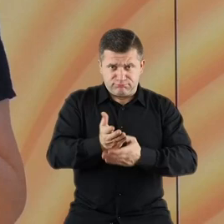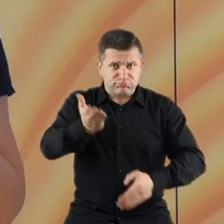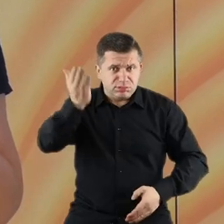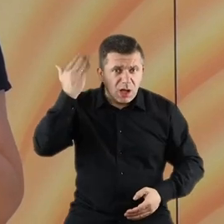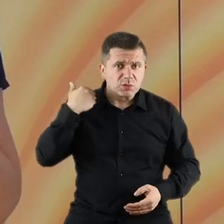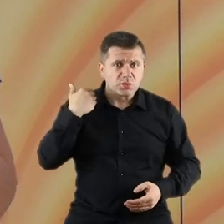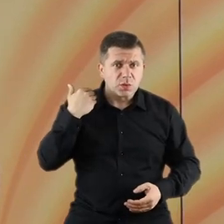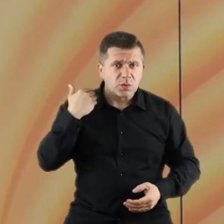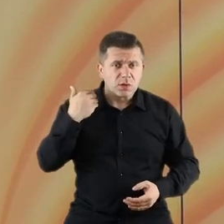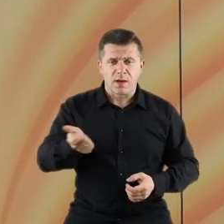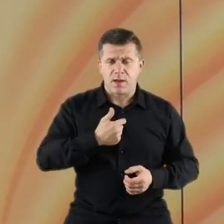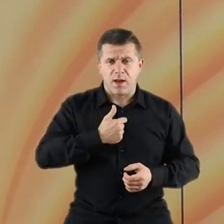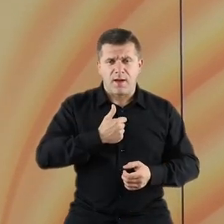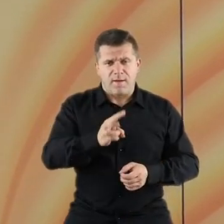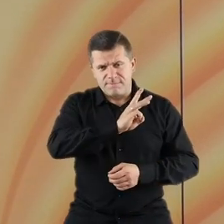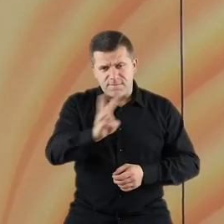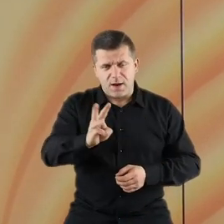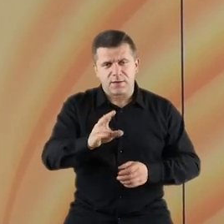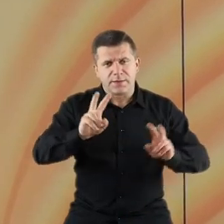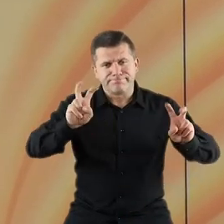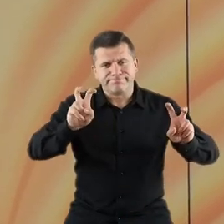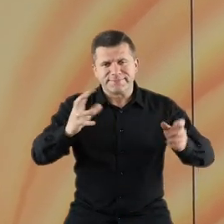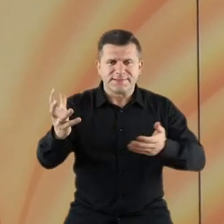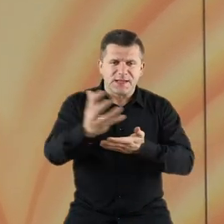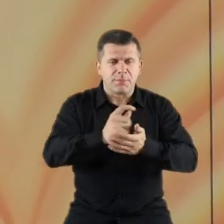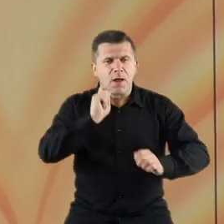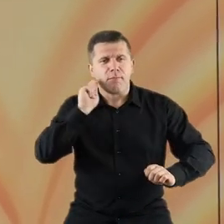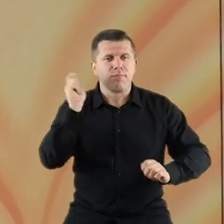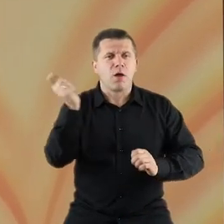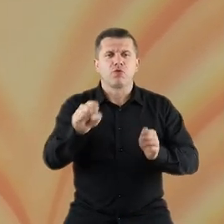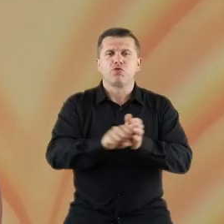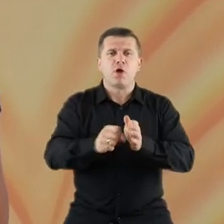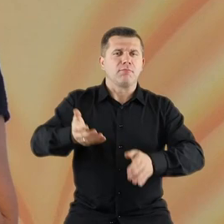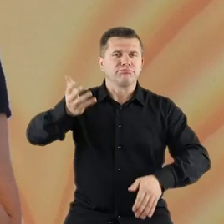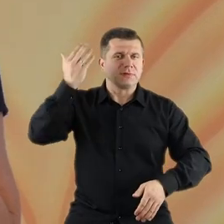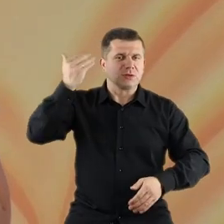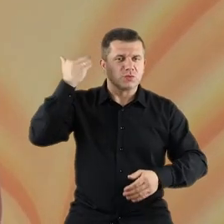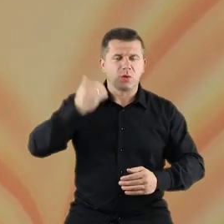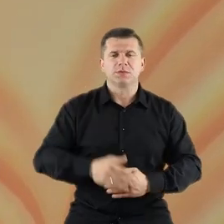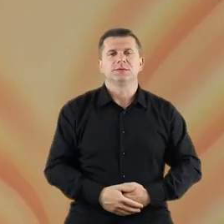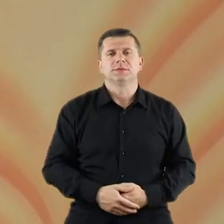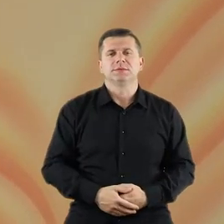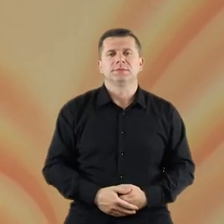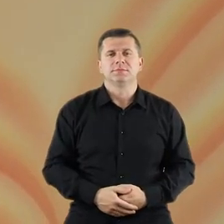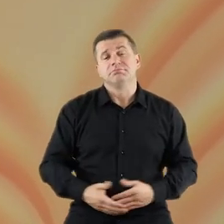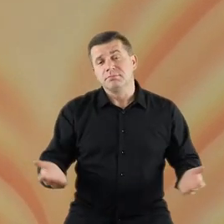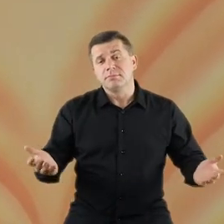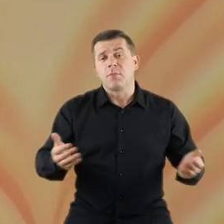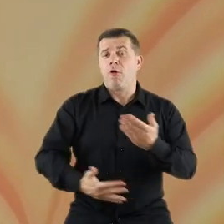przeszłość Czy ja państwa zabiorę w podróż do przeszłości czy też